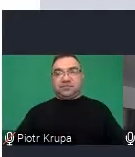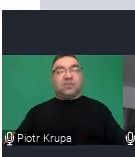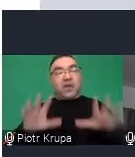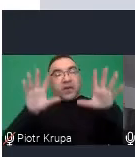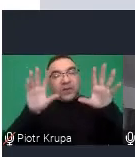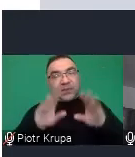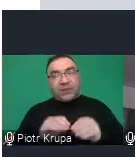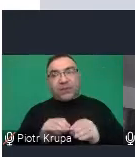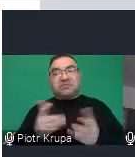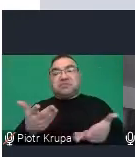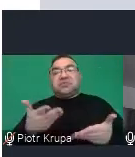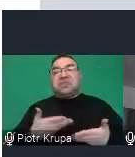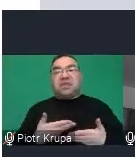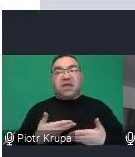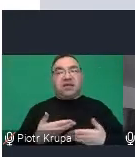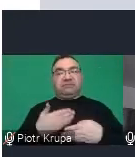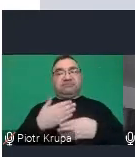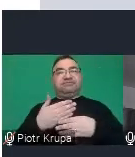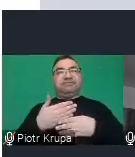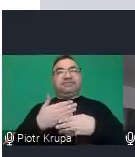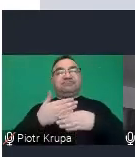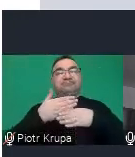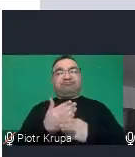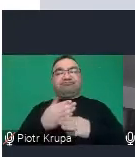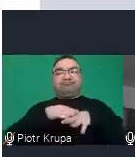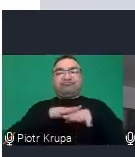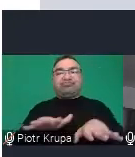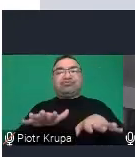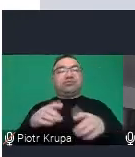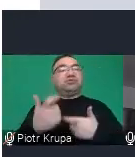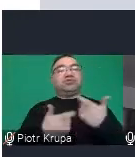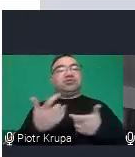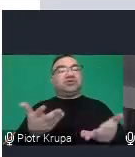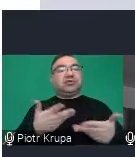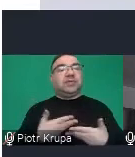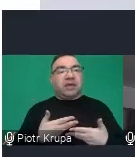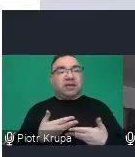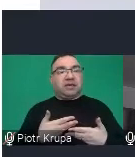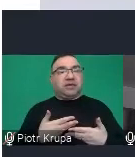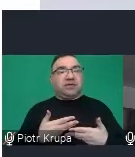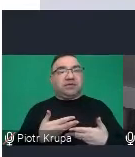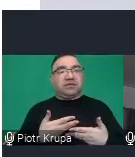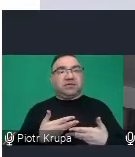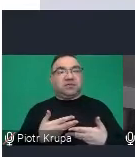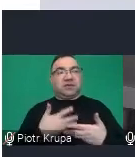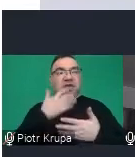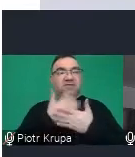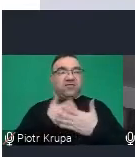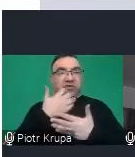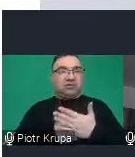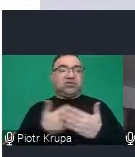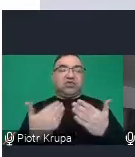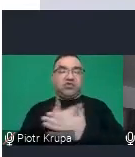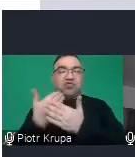Podsumowując, co nam daje decentralizacja miejskiego systemu ciepłowniczego w oparciu o rozproszone źródła energii cieplnej wykorzystujące